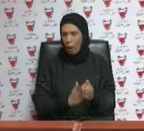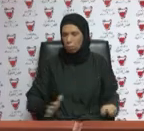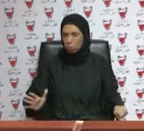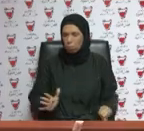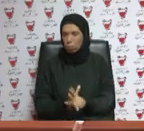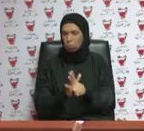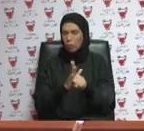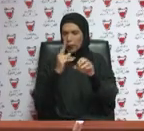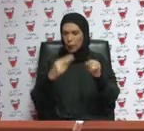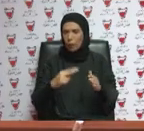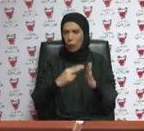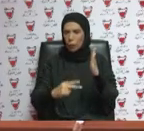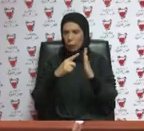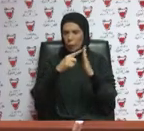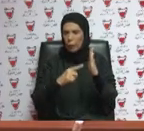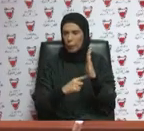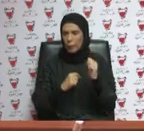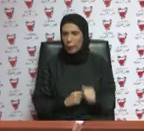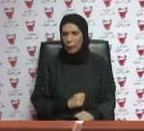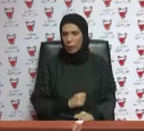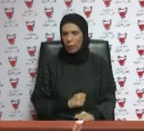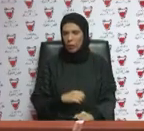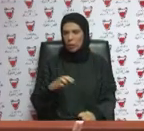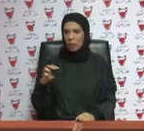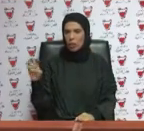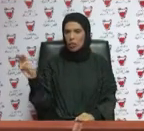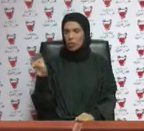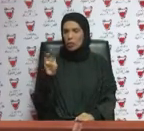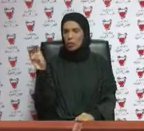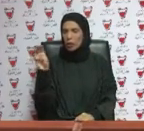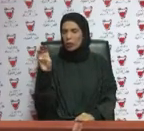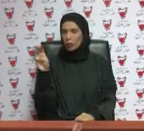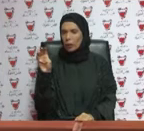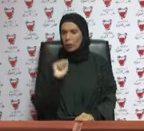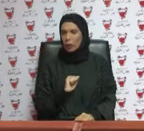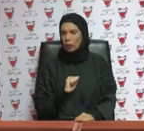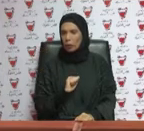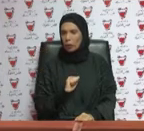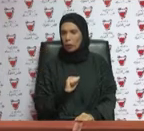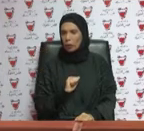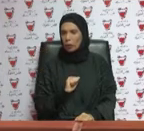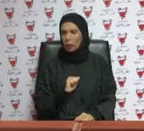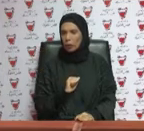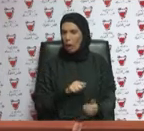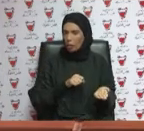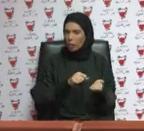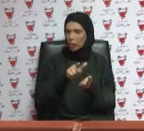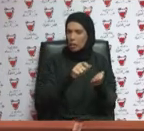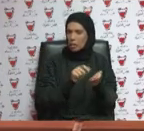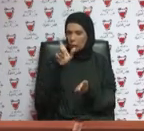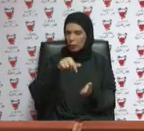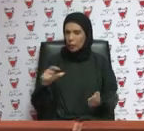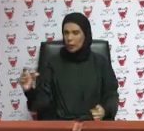بعد إقرار وإصدار هذا القانون ضد كل شركة قد يعني تقدم على تسريح بحريني خلال